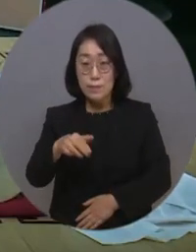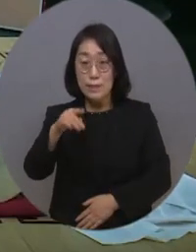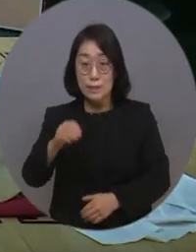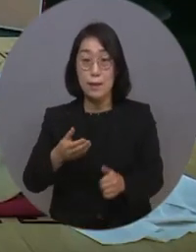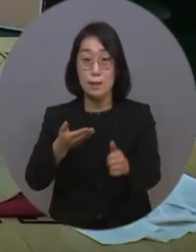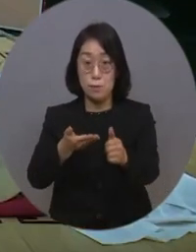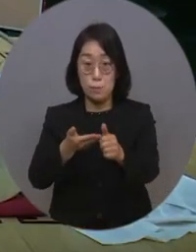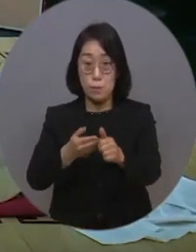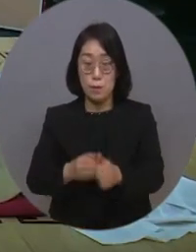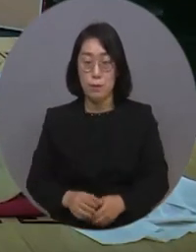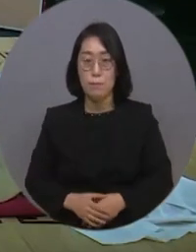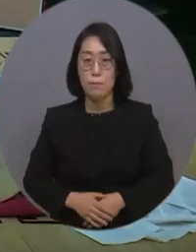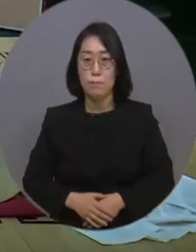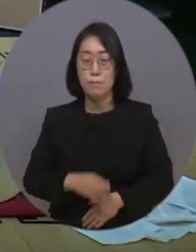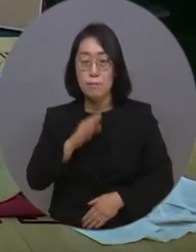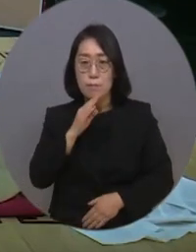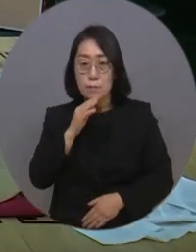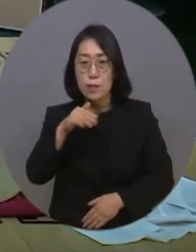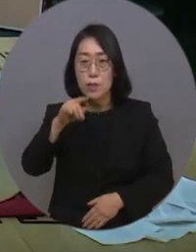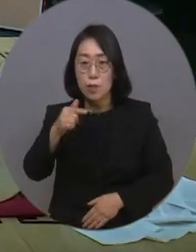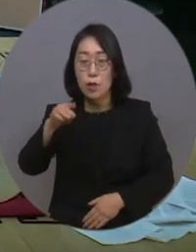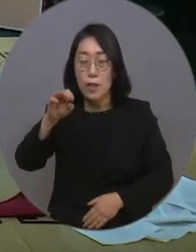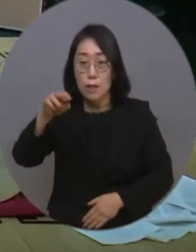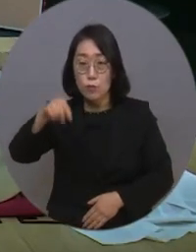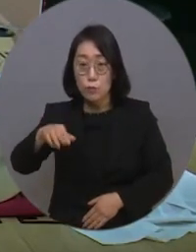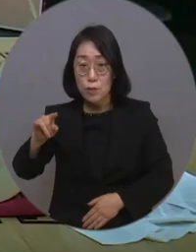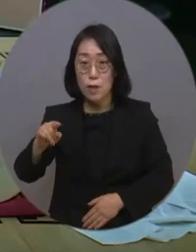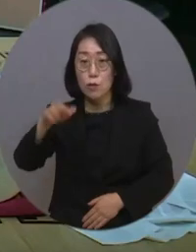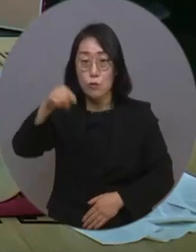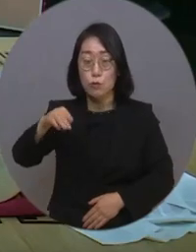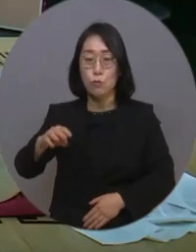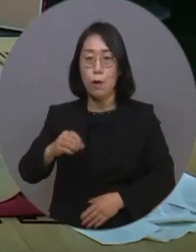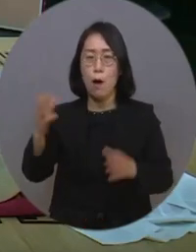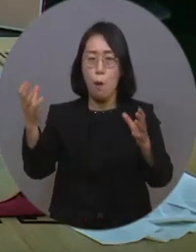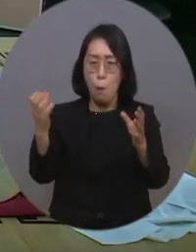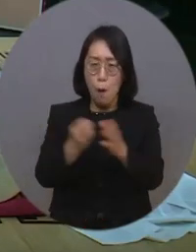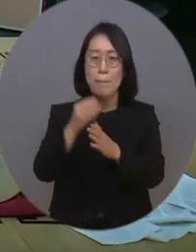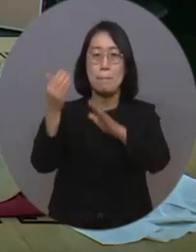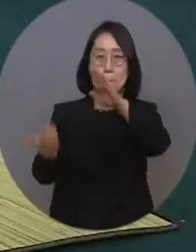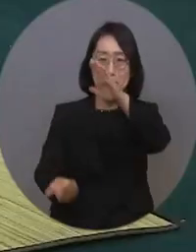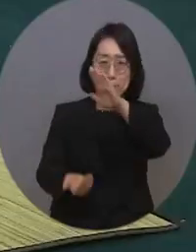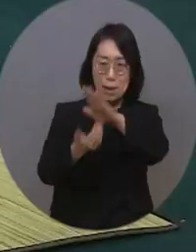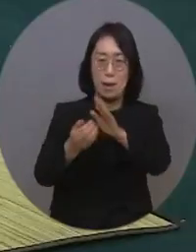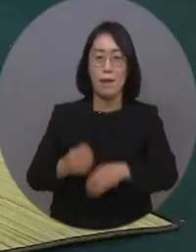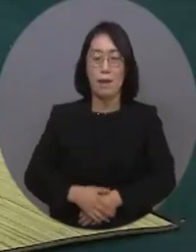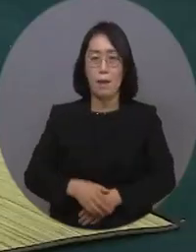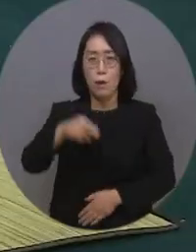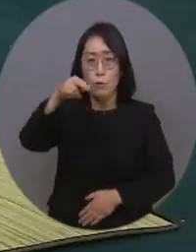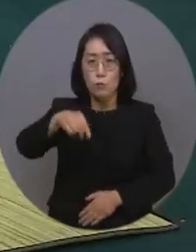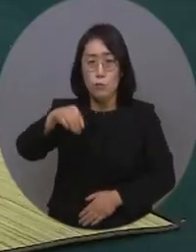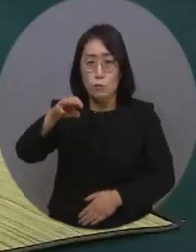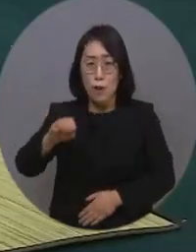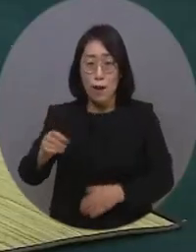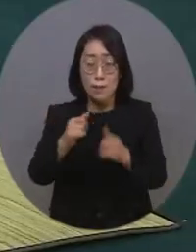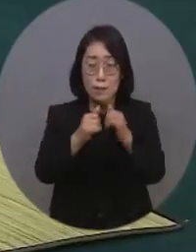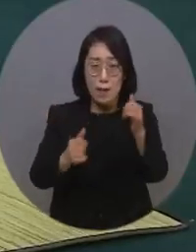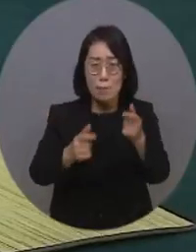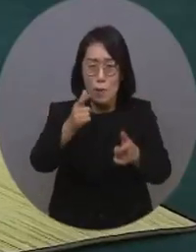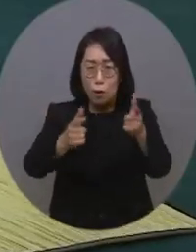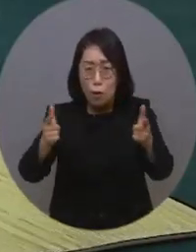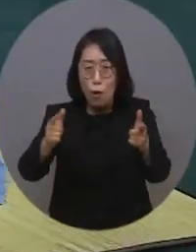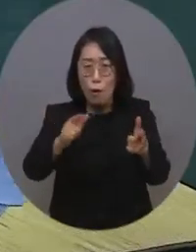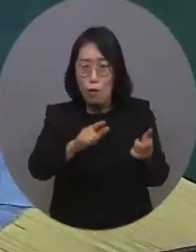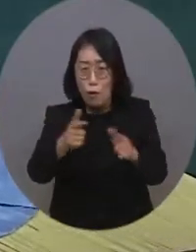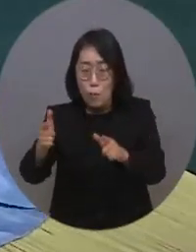씨는 동편제인 전광수제 수군가 완창을 선보였습니다. 수군가는 다양한 인간군상의 모습을